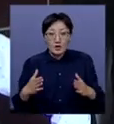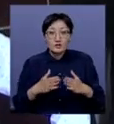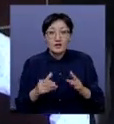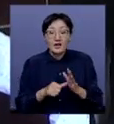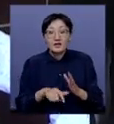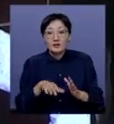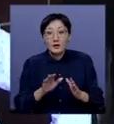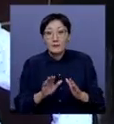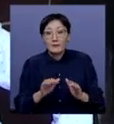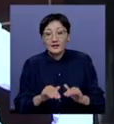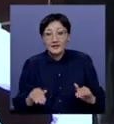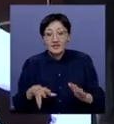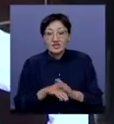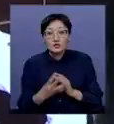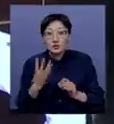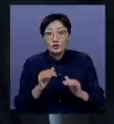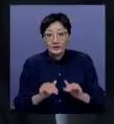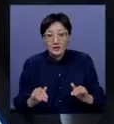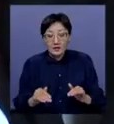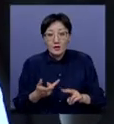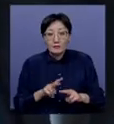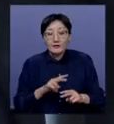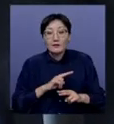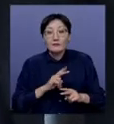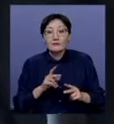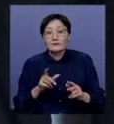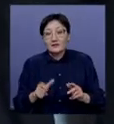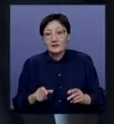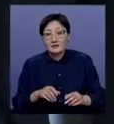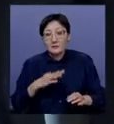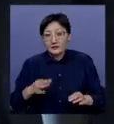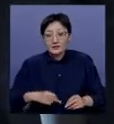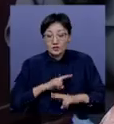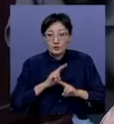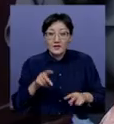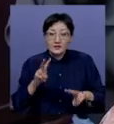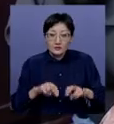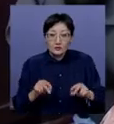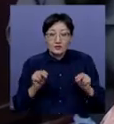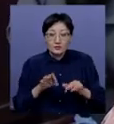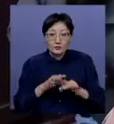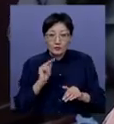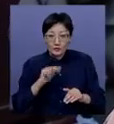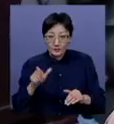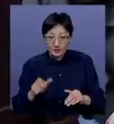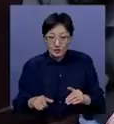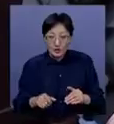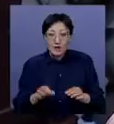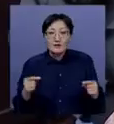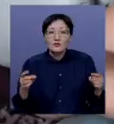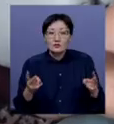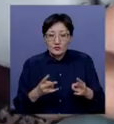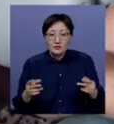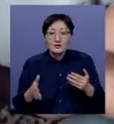6 баланың 4-шісі. Бауыр еті баласынан айырылған отбасы енді тергеудің адал өтіп, кінәлілердің лайықты жазалануын